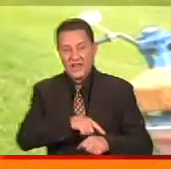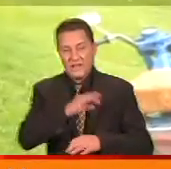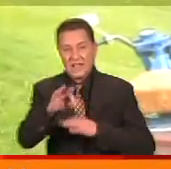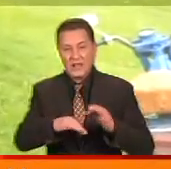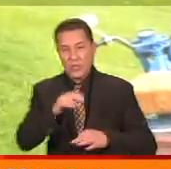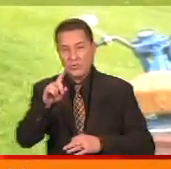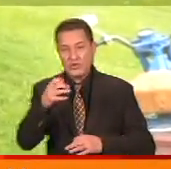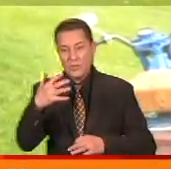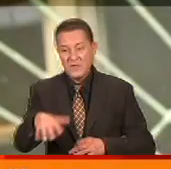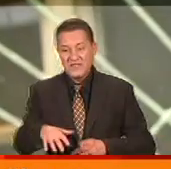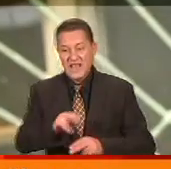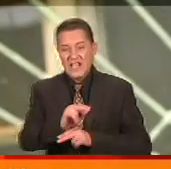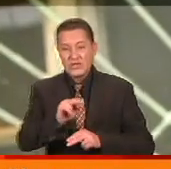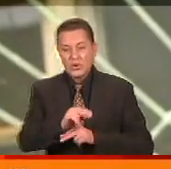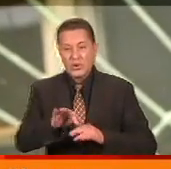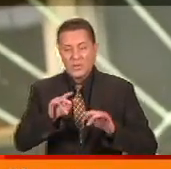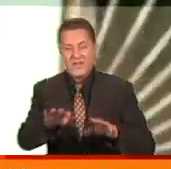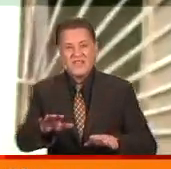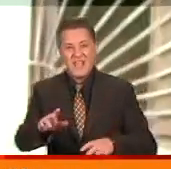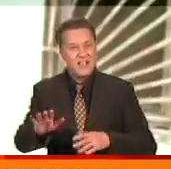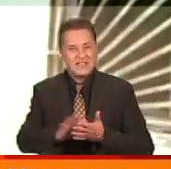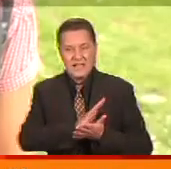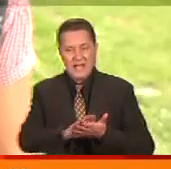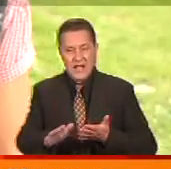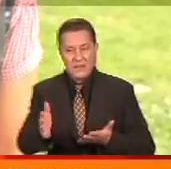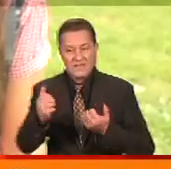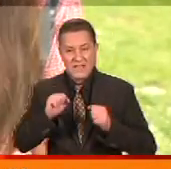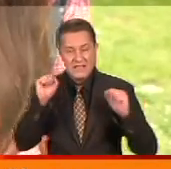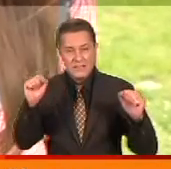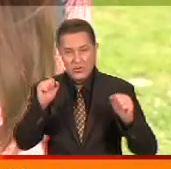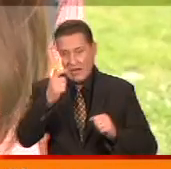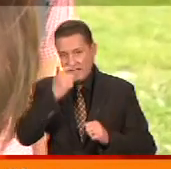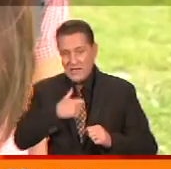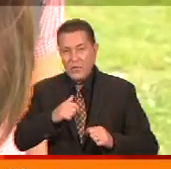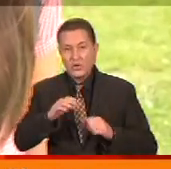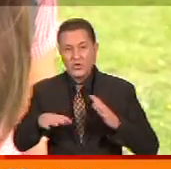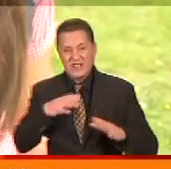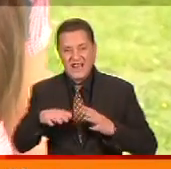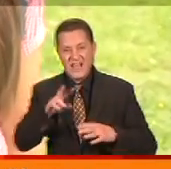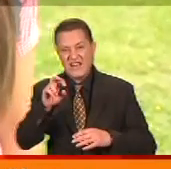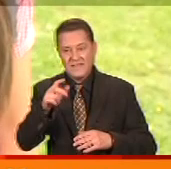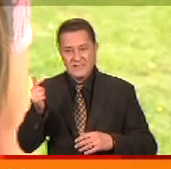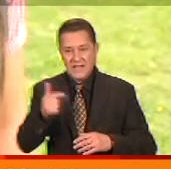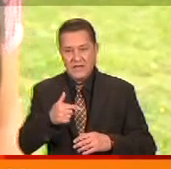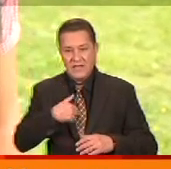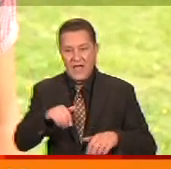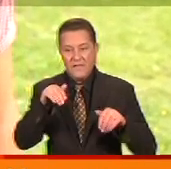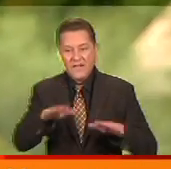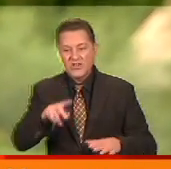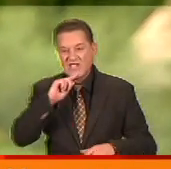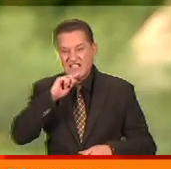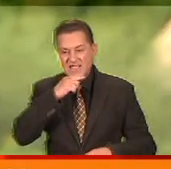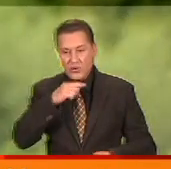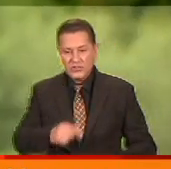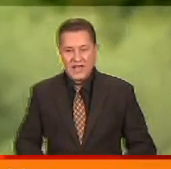150. Інструктаж на місці проведе задарма, а взяти спортсмена з собою як тренера стане 200 гривень. Я вирішила заощадити.